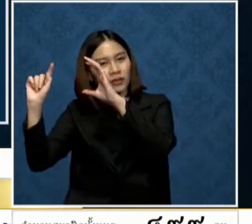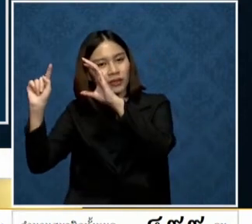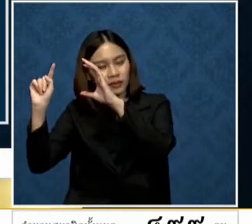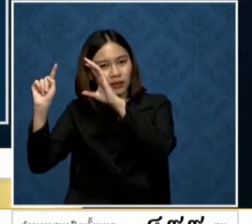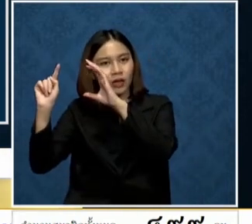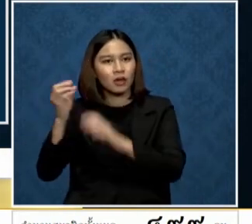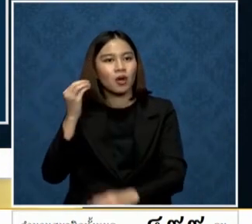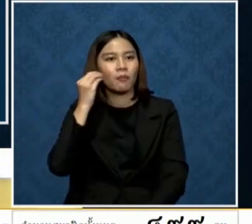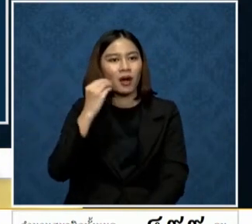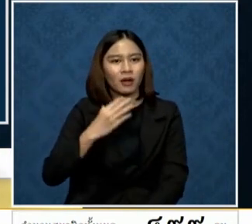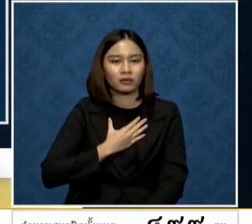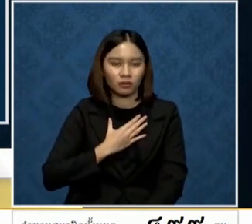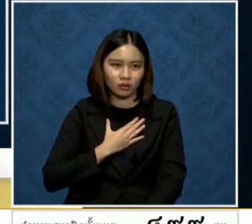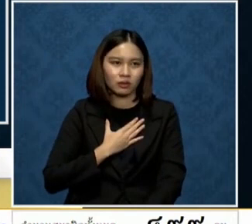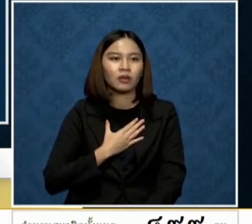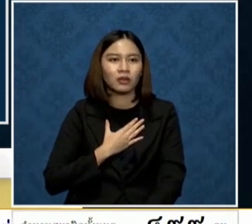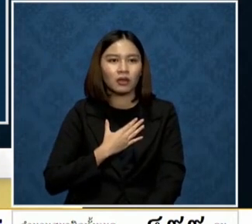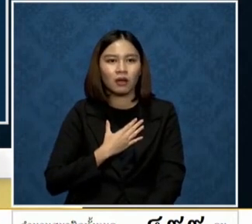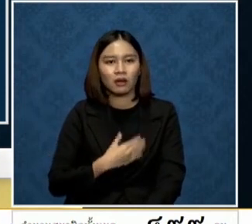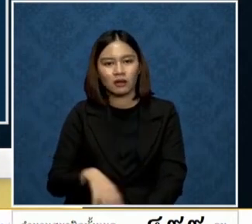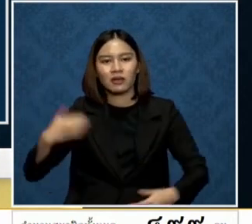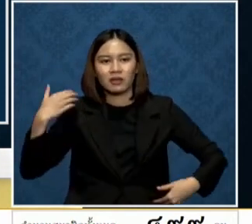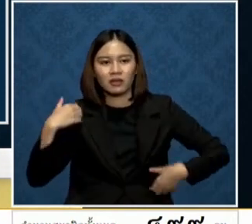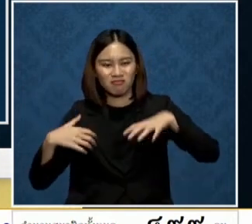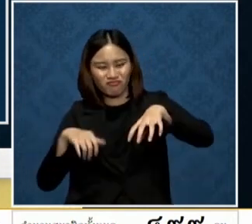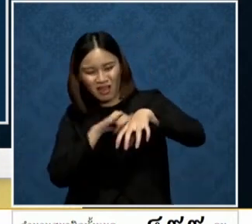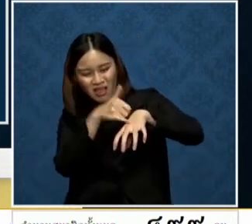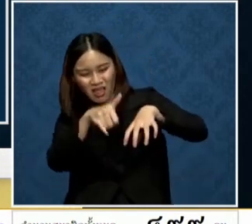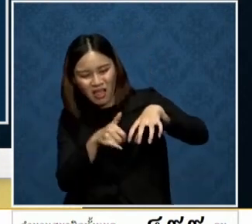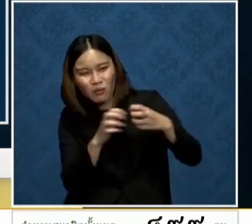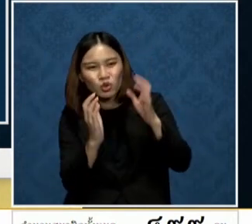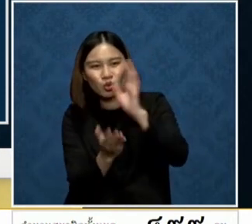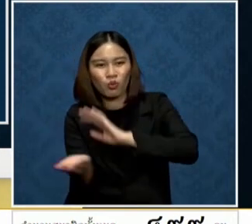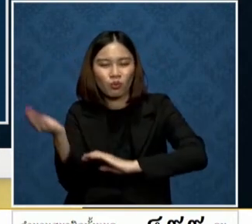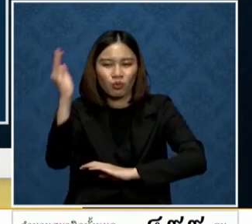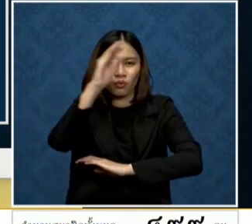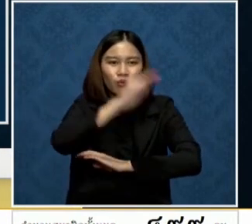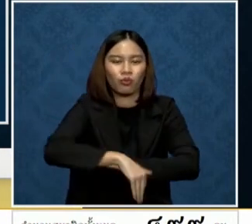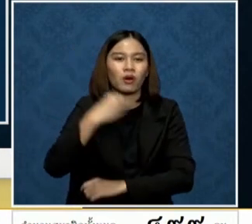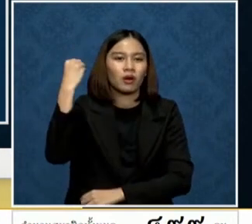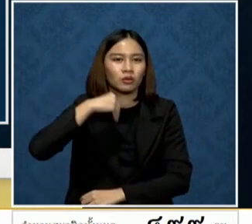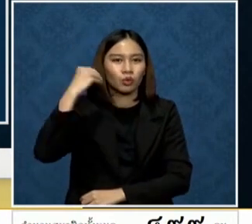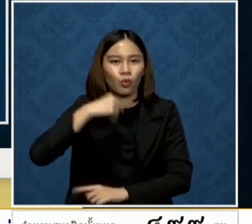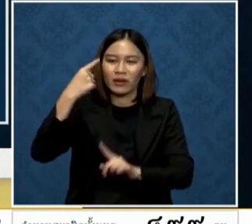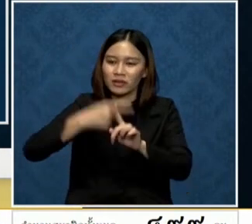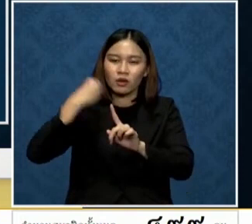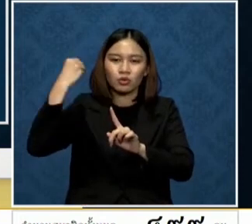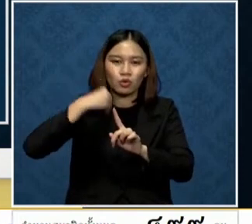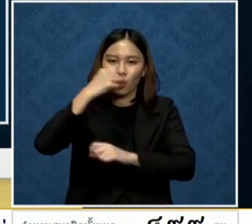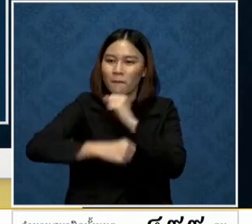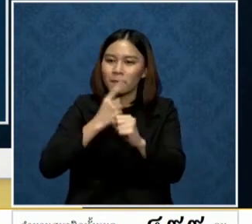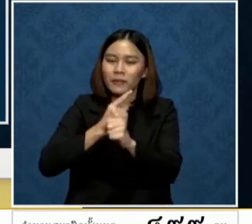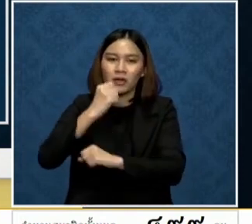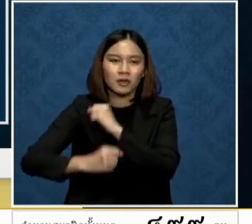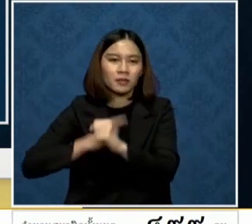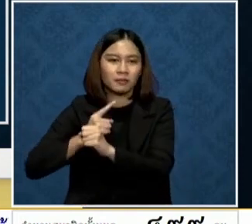ว่าบ้านเราแล้วมีลิงลิงเนี่ยค่ะมาบุกรุกบ้านเรา 24ช่วโมงทุกวันทุกเดือนอยู่แบบนี้เป็นปีๆ